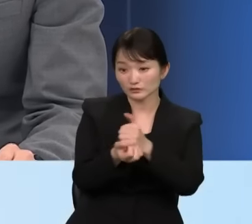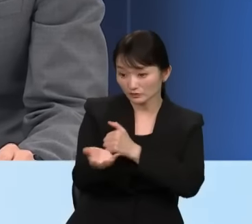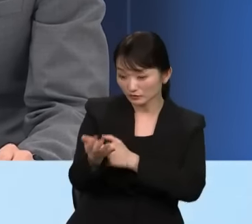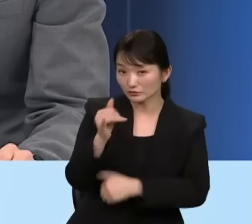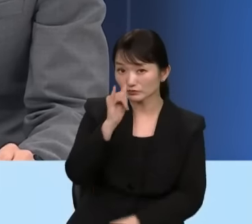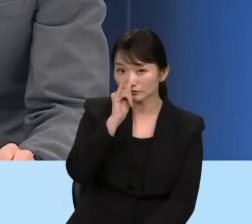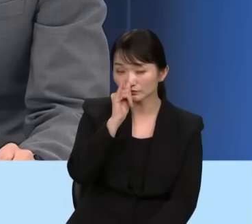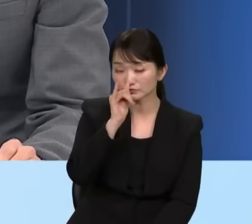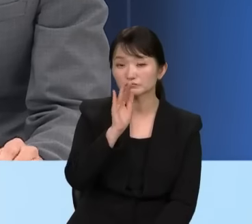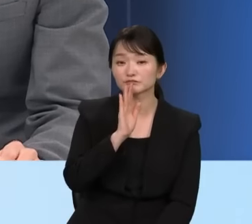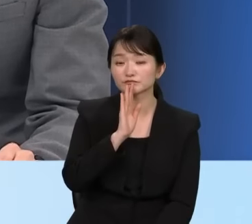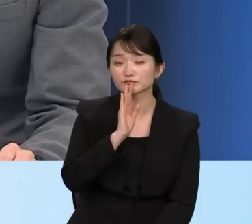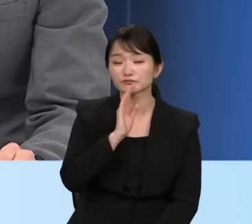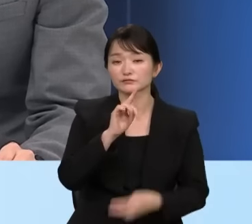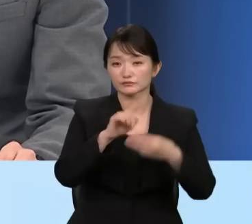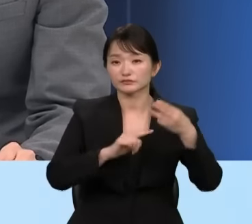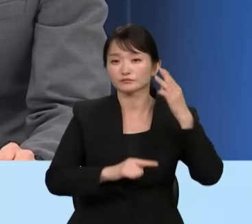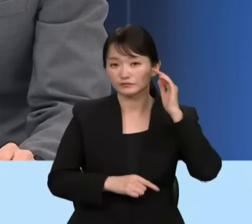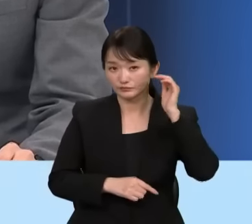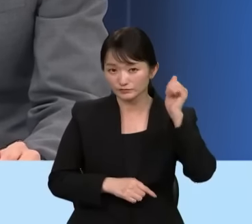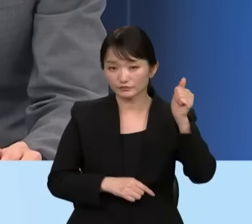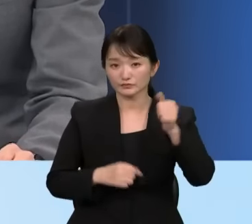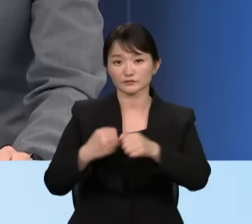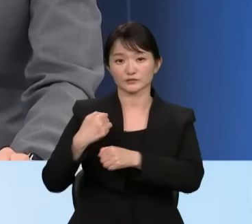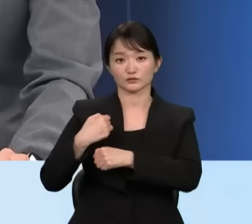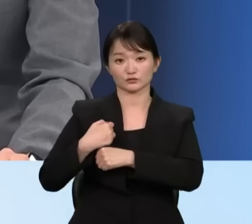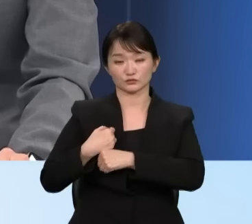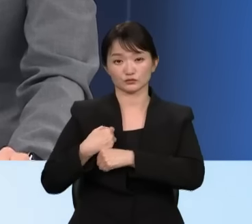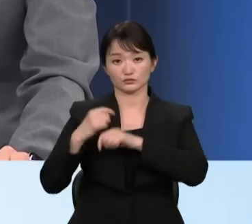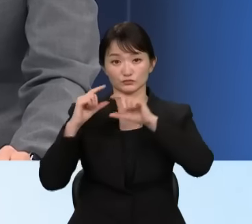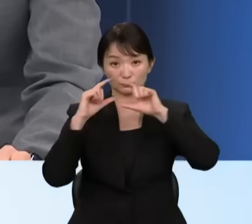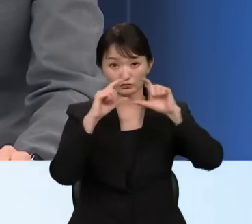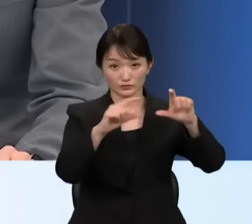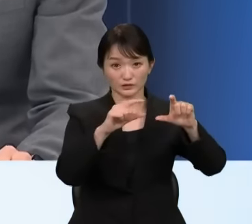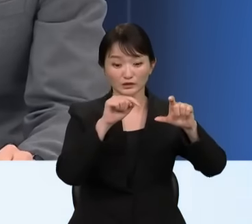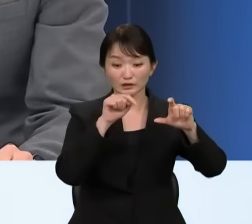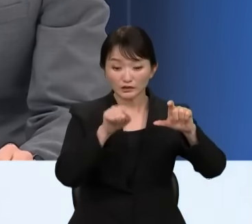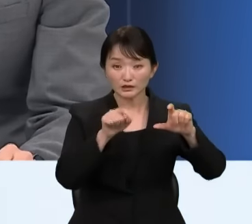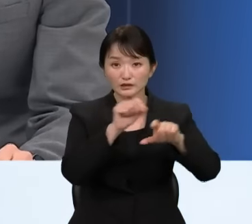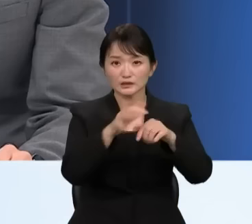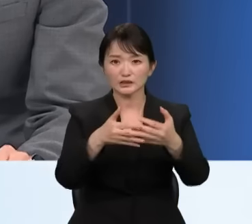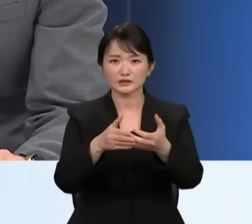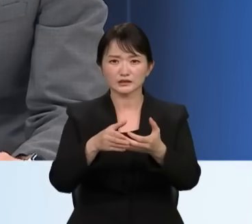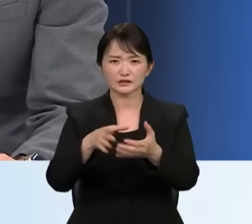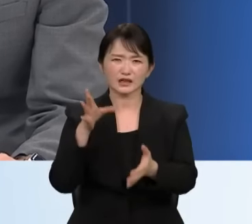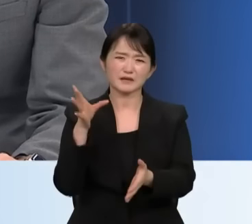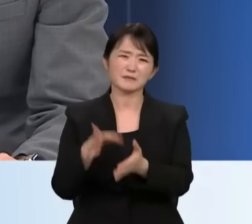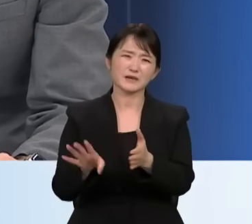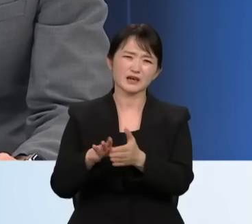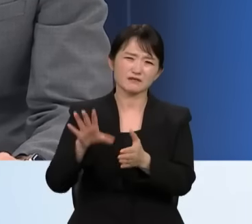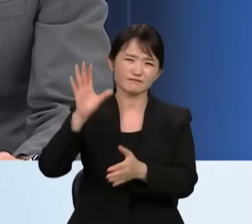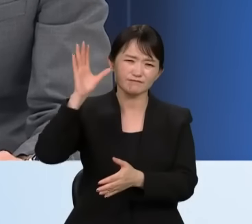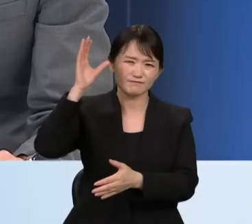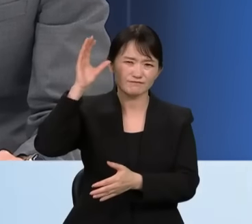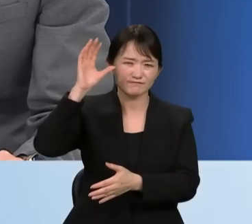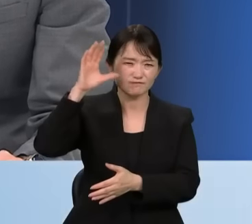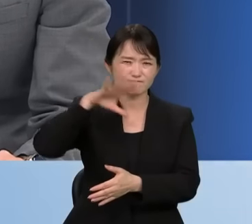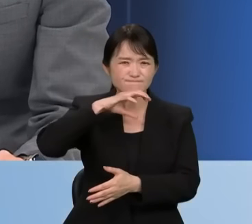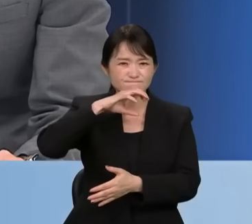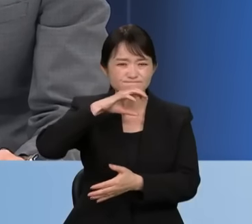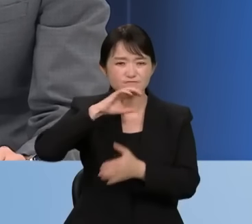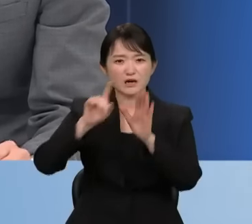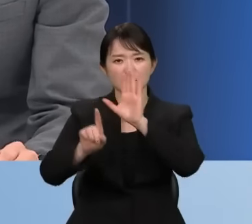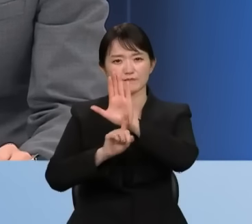아닙니까 맞습니다 윤성열 대통령은 개은 야당의 폭거를 알리기 위한 것이라며이 국회에서 해제를